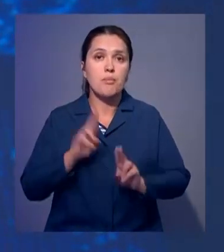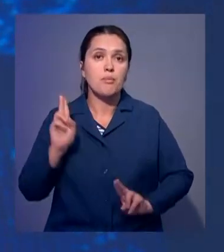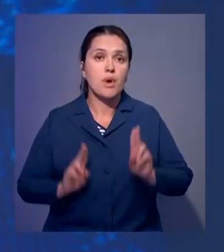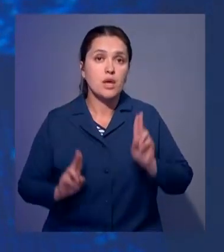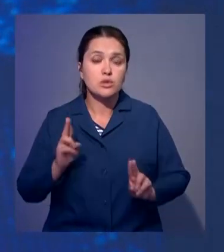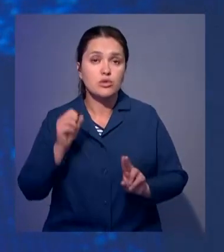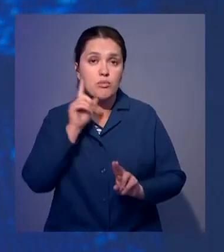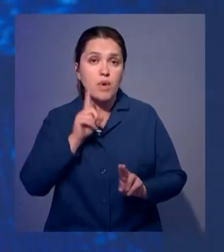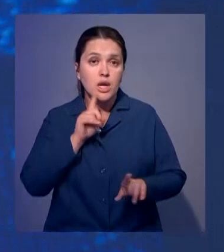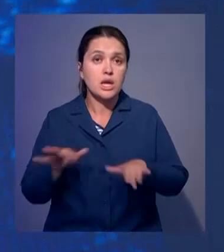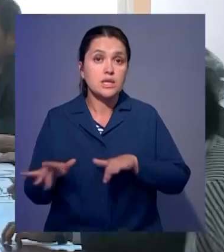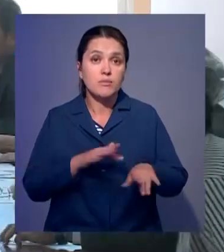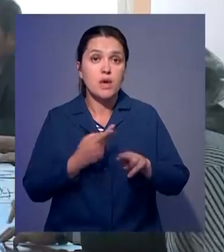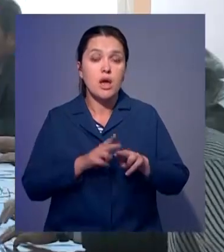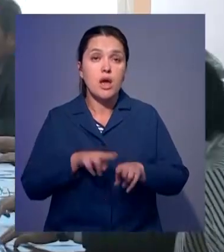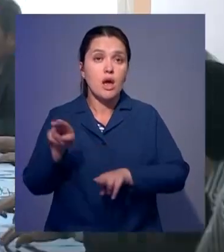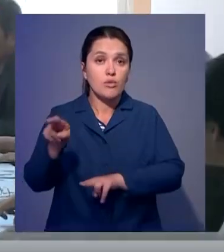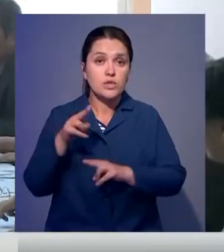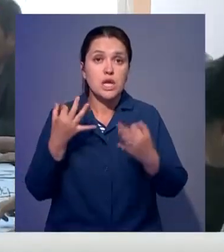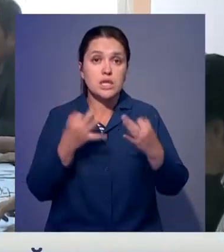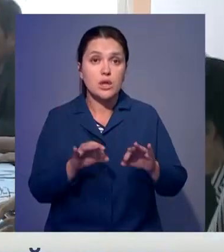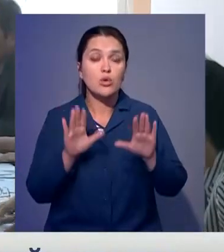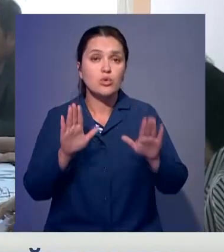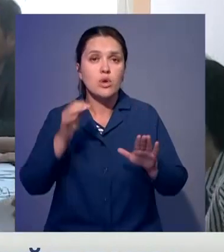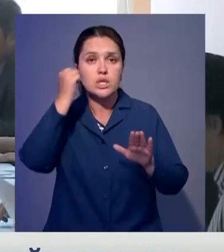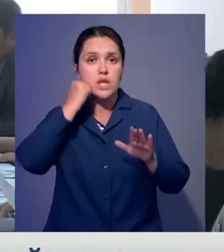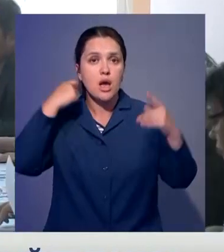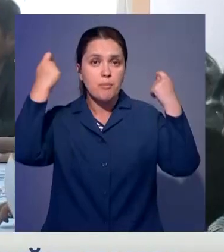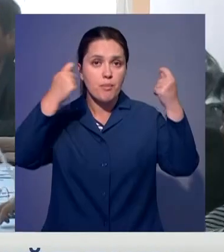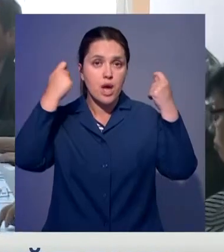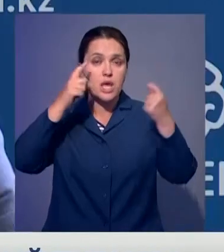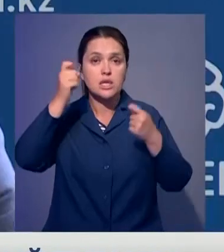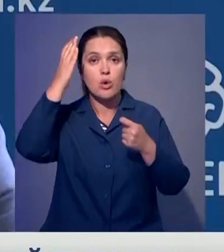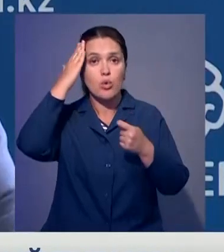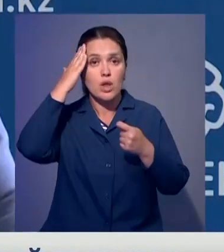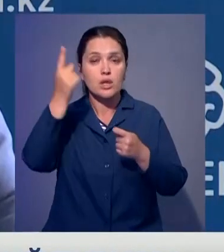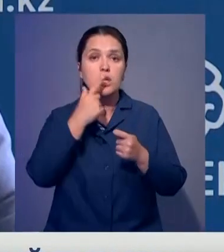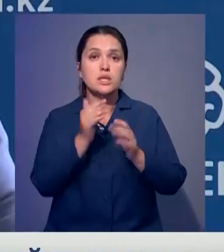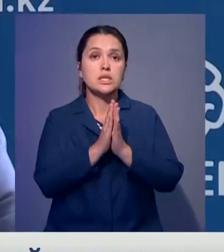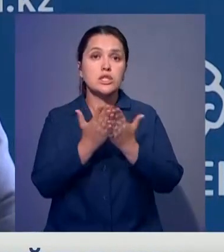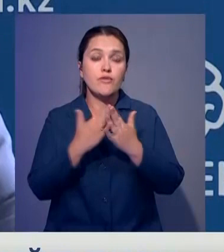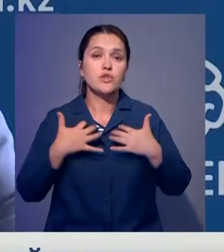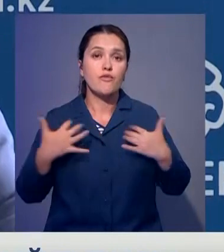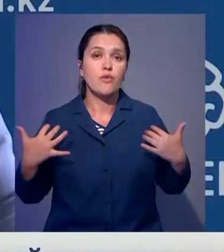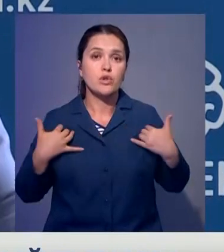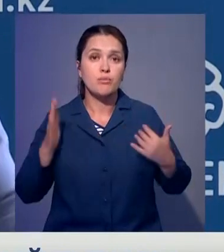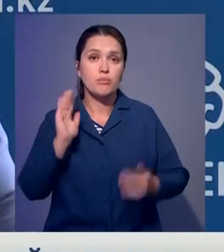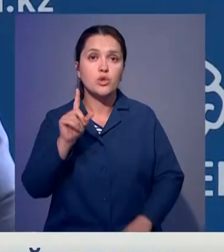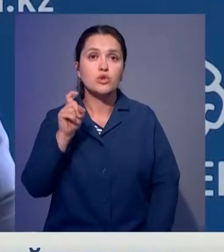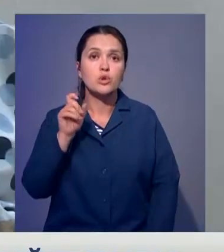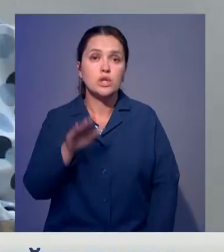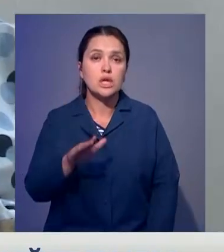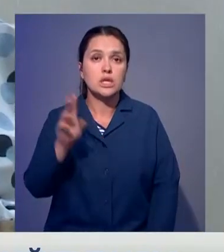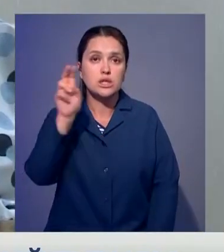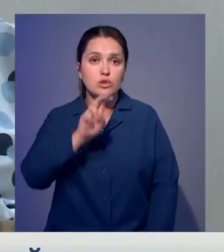еще на стадии разработки. К слову, охотиться разрешат только на старых баранов. За голову одного краснокнижного животного будут